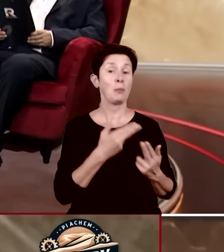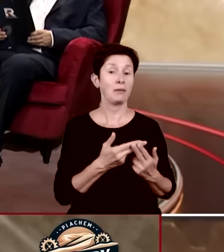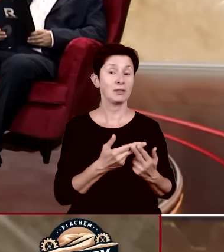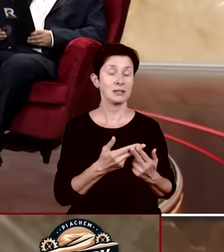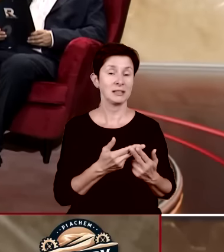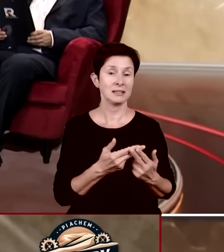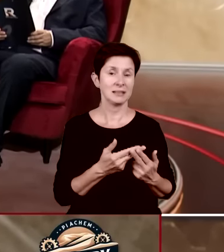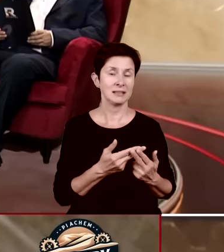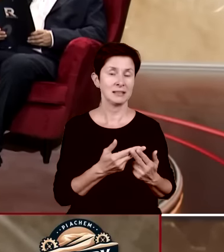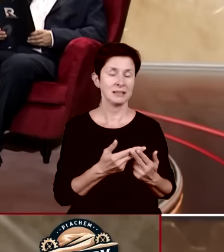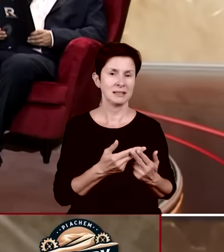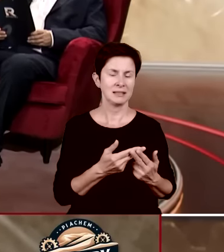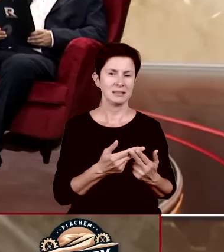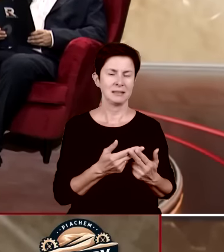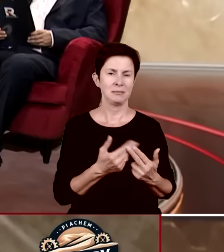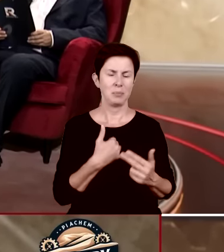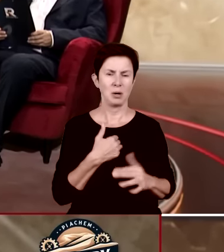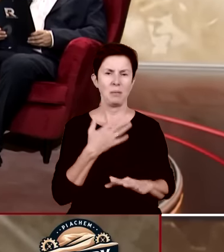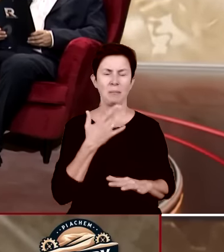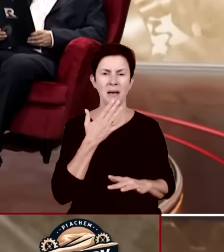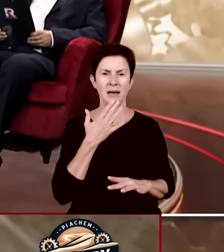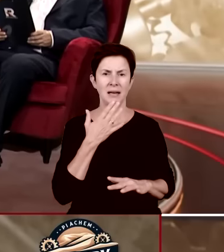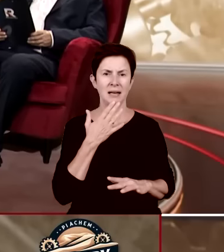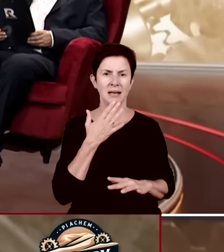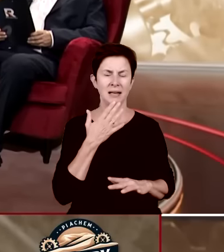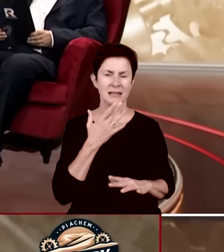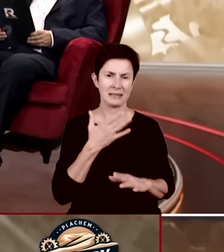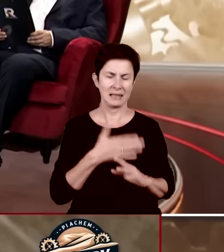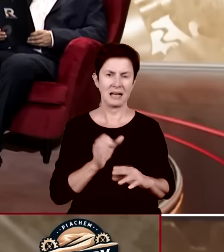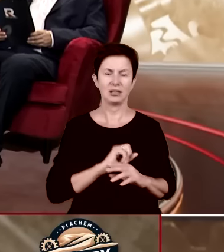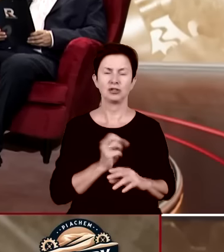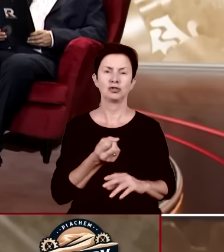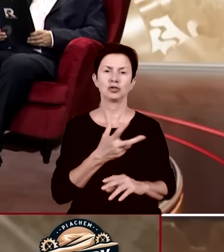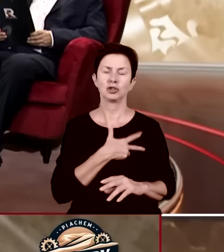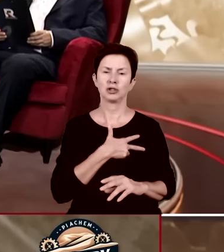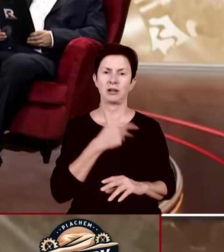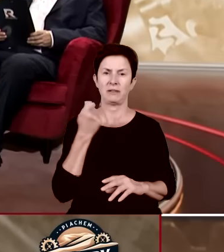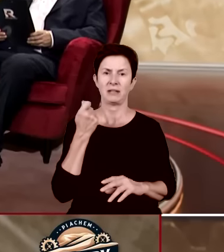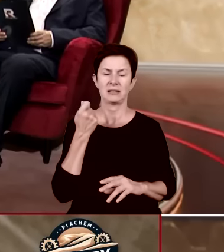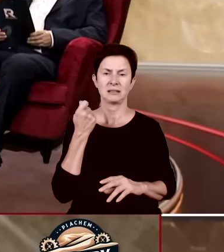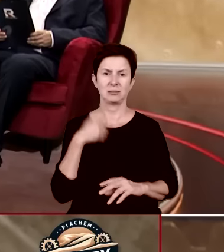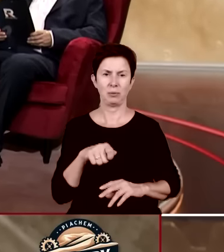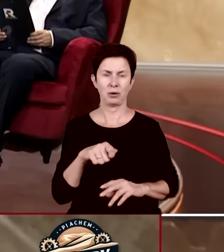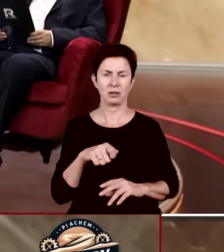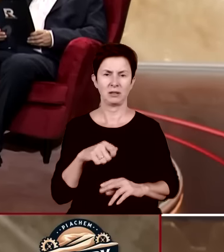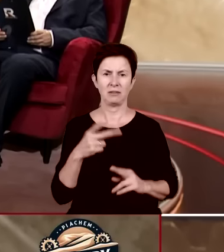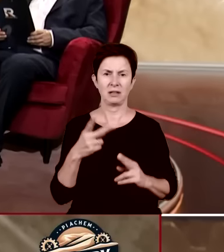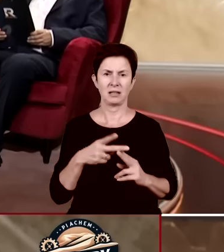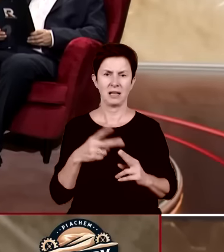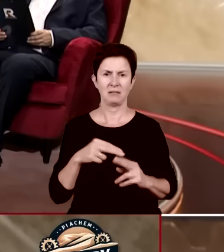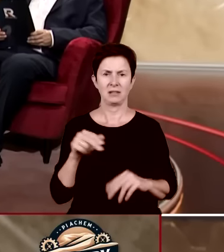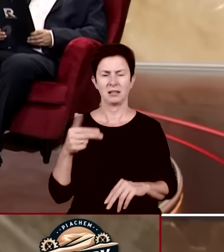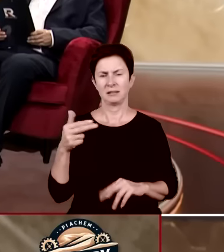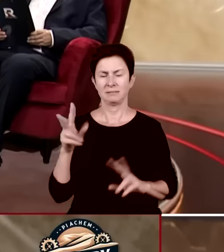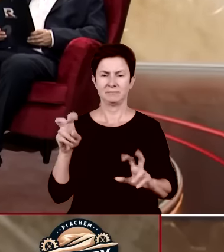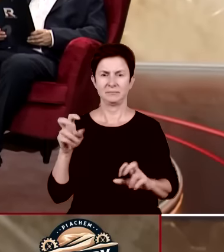pan bardzo gorliwy, znaczy w sumie jest szef sportów w telewizji, tej neotelewizji.